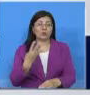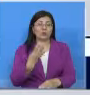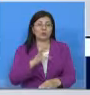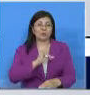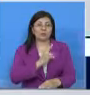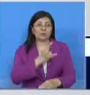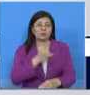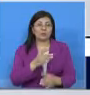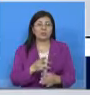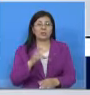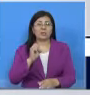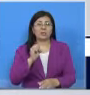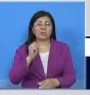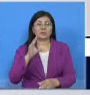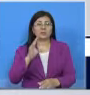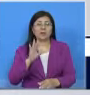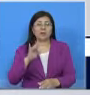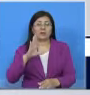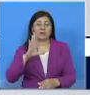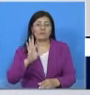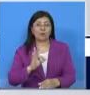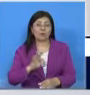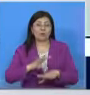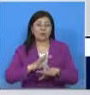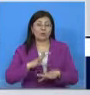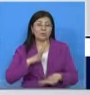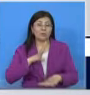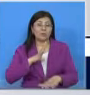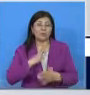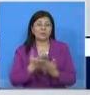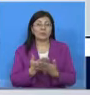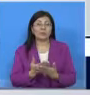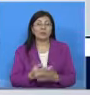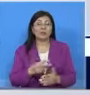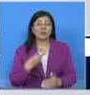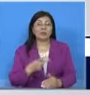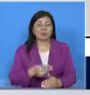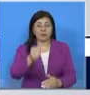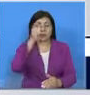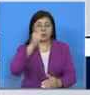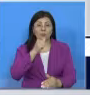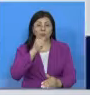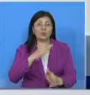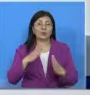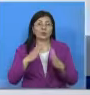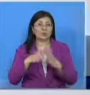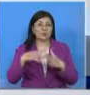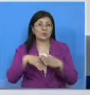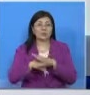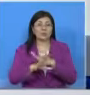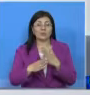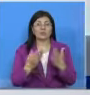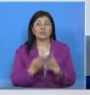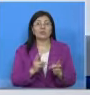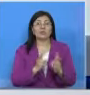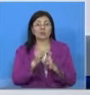сәбейім, кесір тілігімен босандырып алды. Өзімнің 3 қызым бар, міне енді ұлды болып жатырмыз. Бүгін 2 айға толды, үйімізге шығарады бізді. 2 отадан